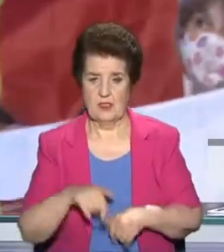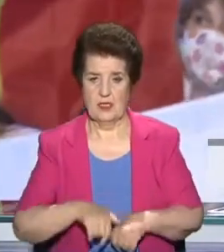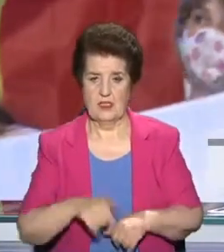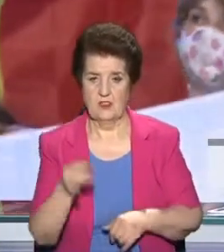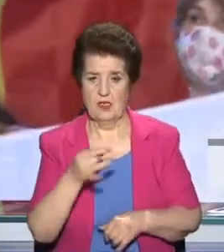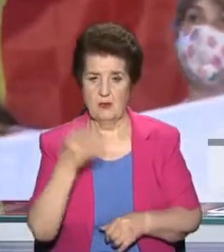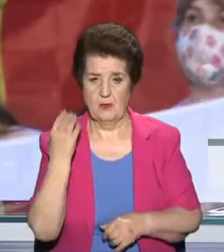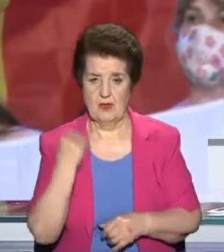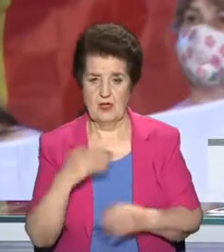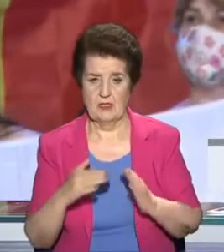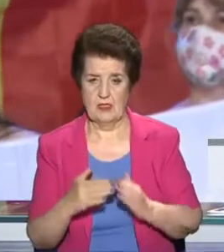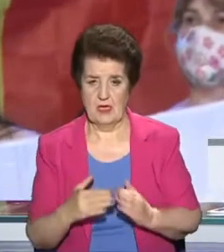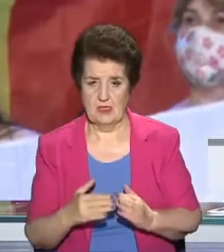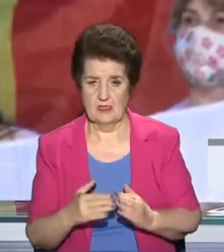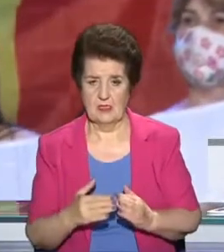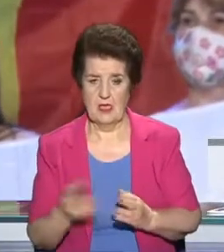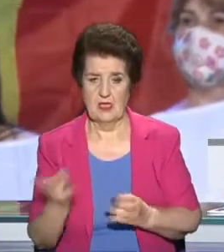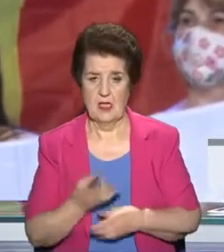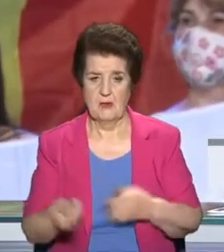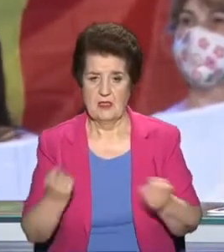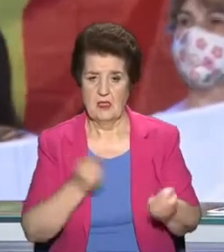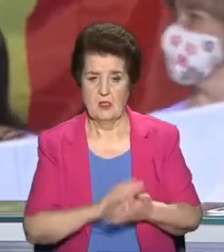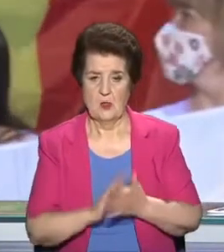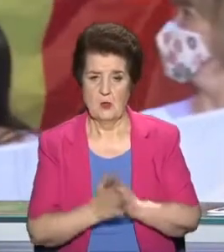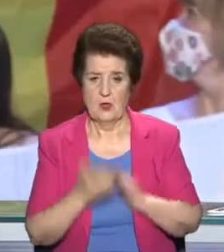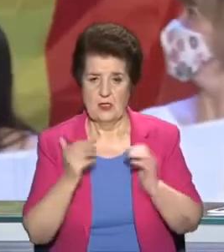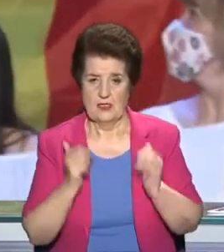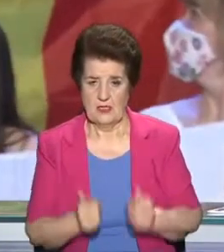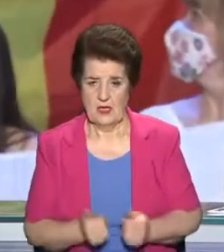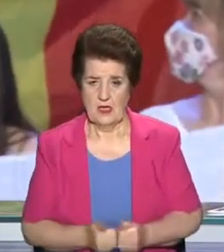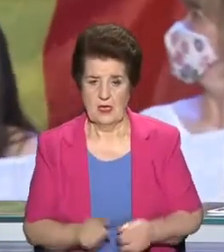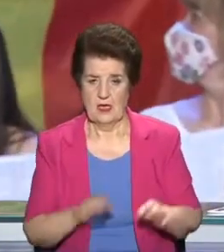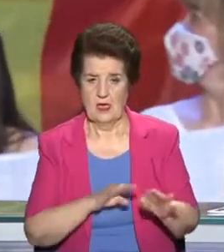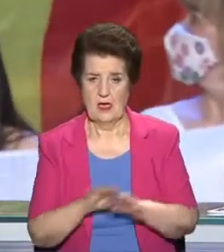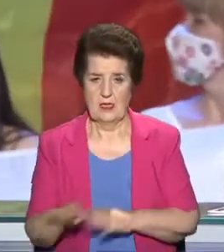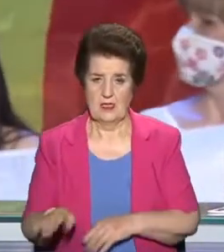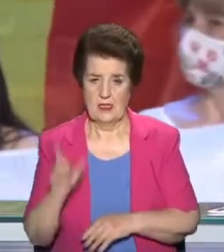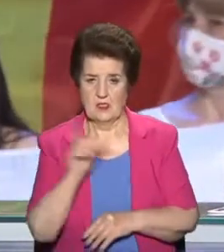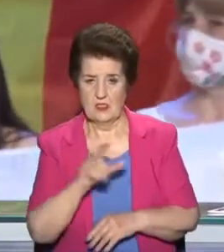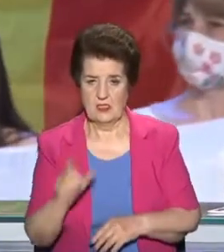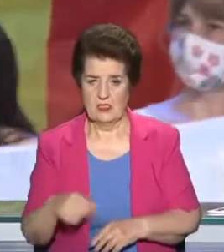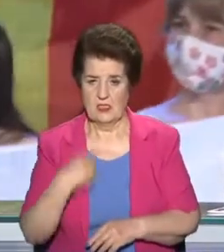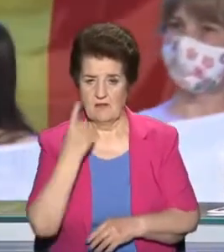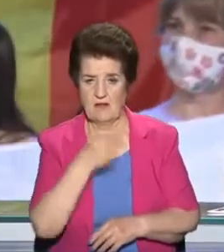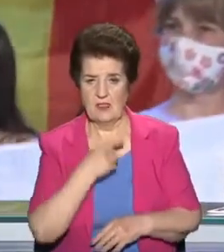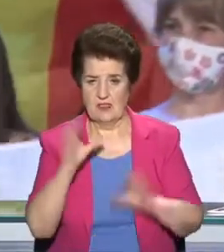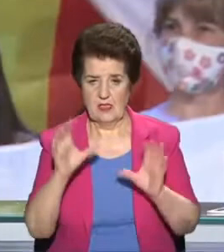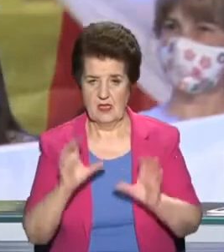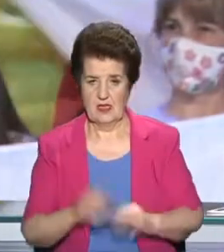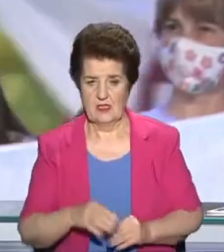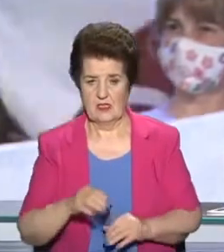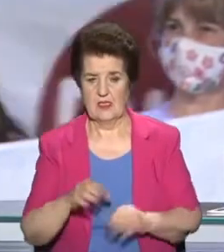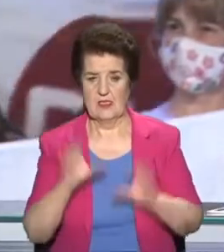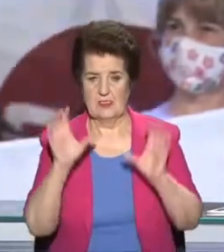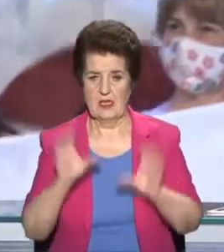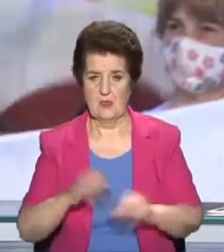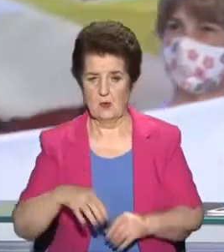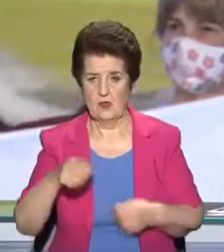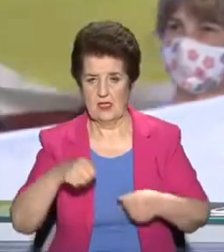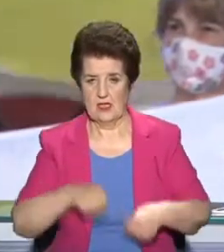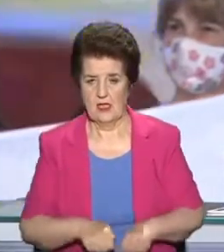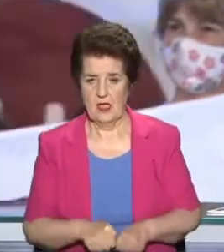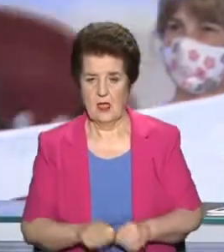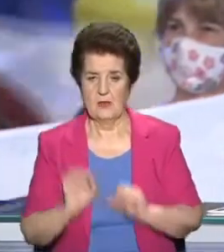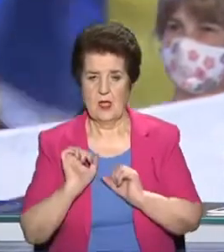Moldova casă unde trebuie să aducem bunăstare egalitatea cetățenilor în fața legii statul de drept să vă